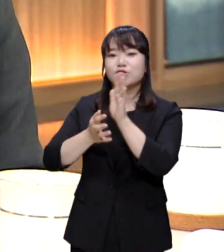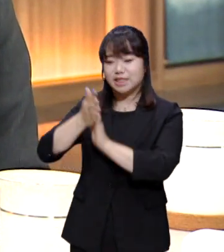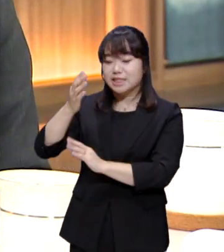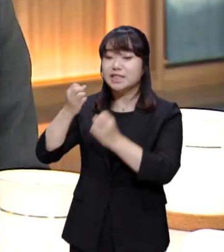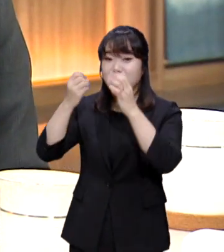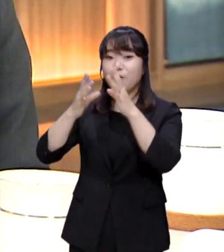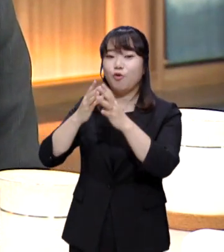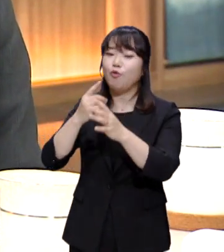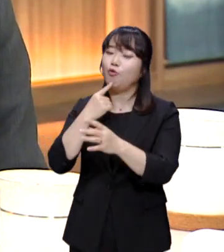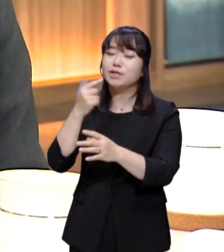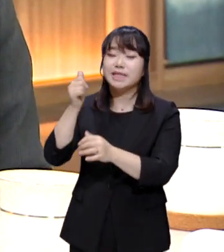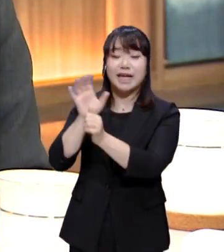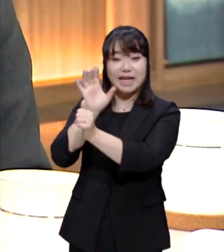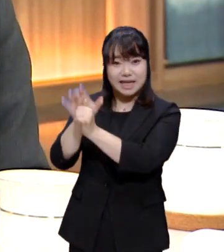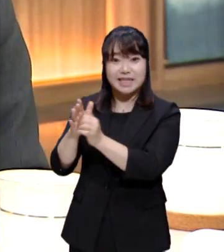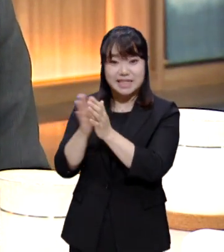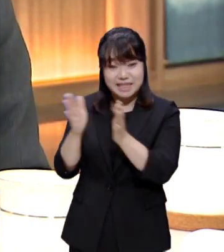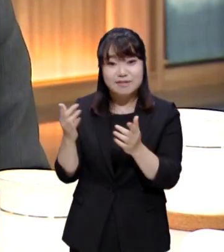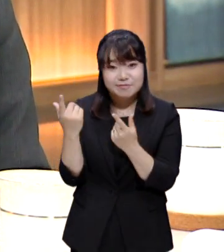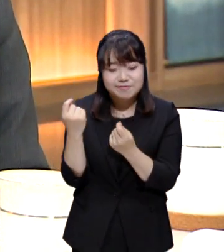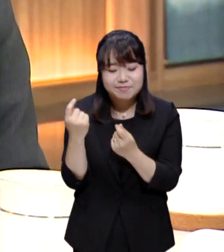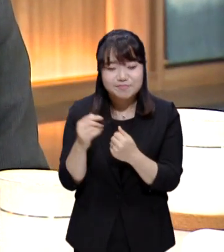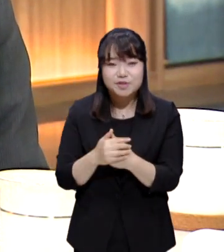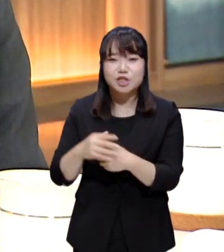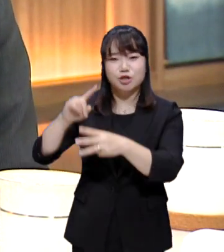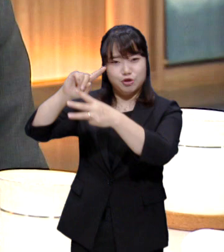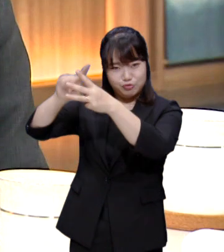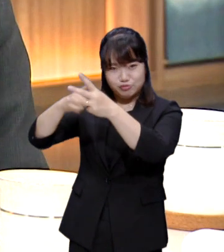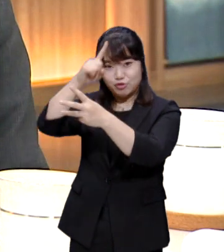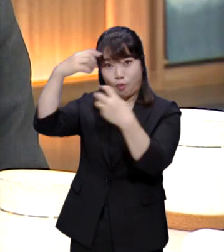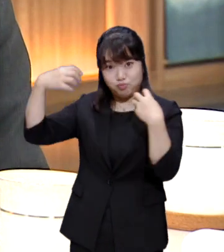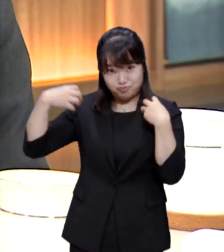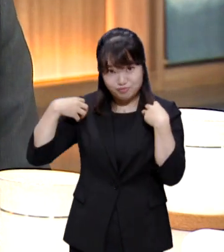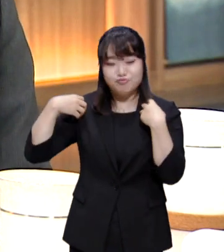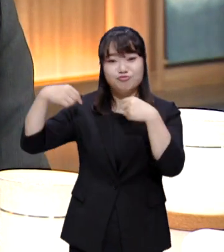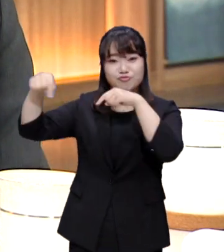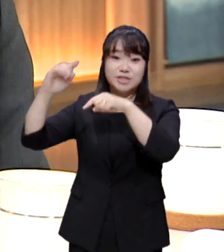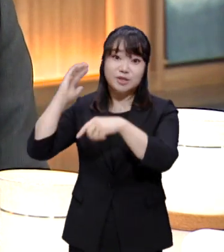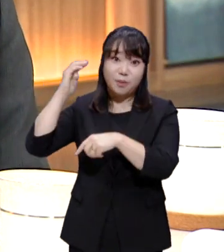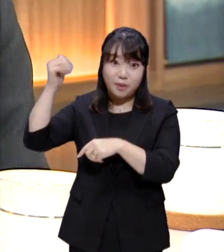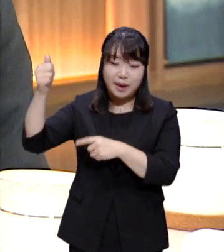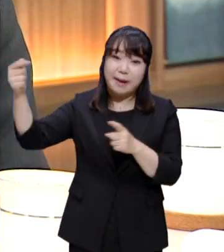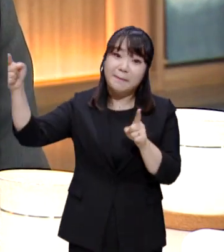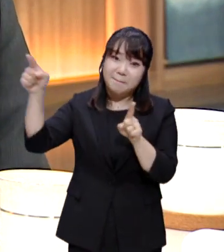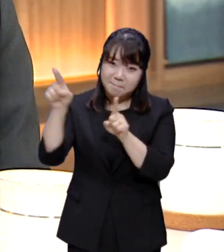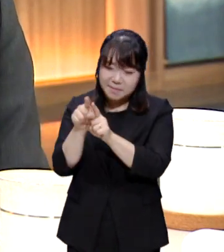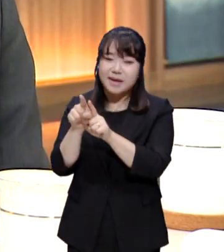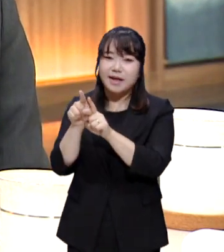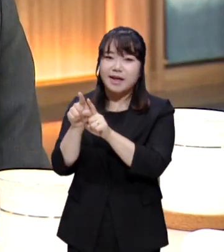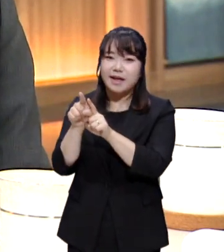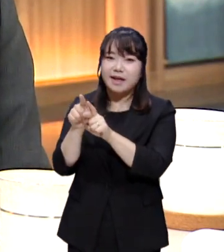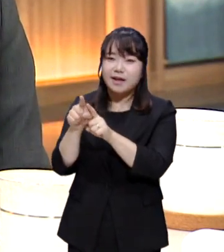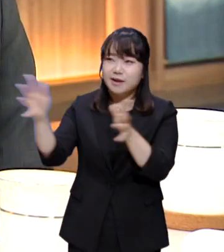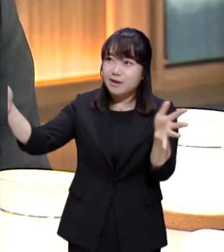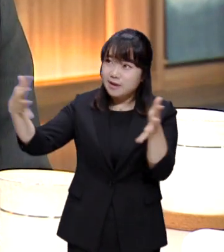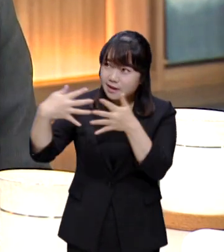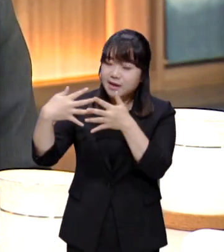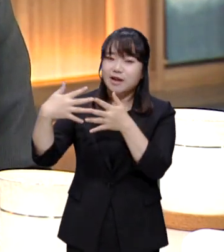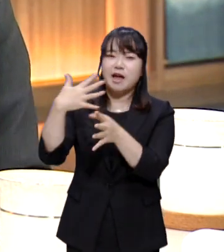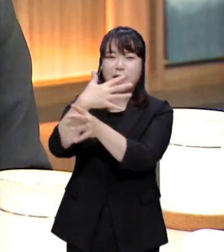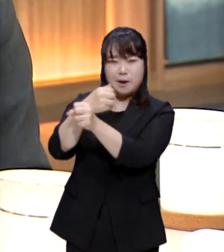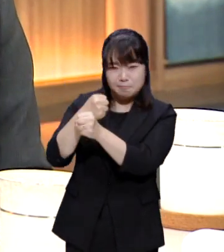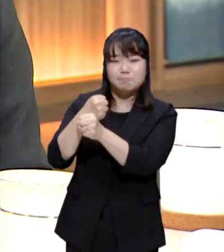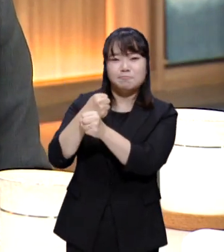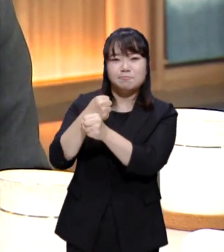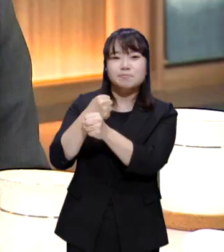새롭게 출발했지만은 그래서 윤석열 정부와도 협력 관계를 잘 구축하는 임무 또한 이제